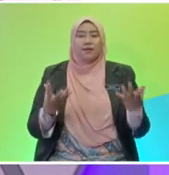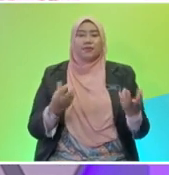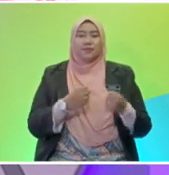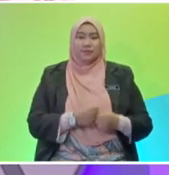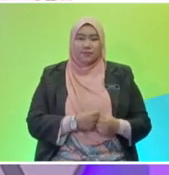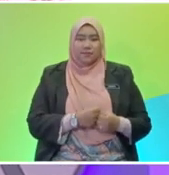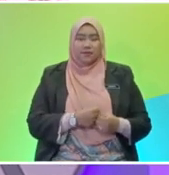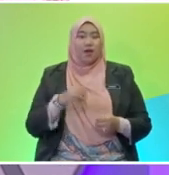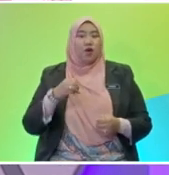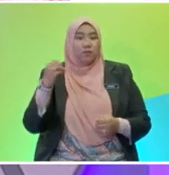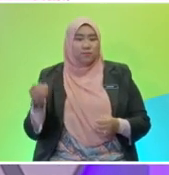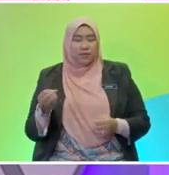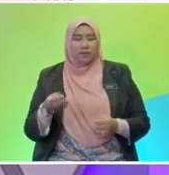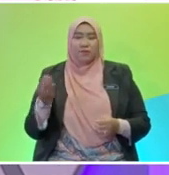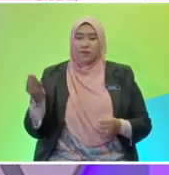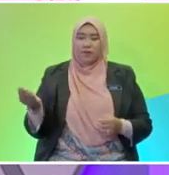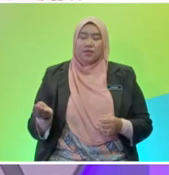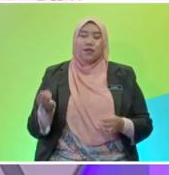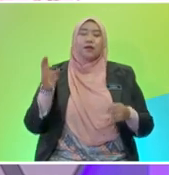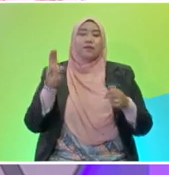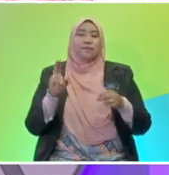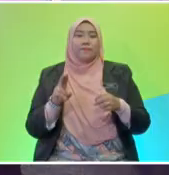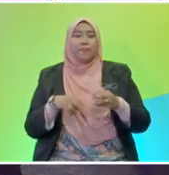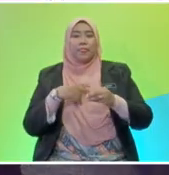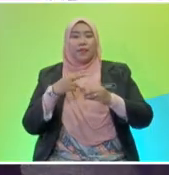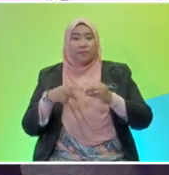objek yang berkaitan dengan hobi macam-macam